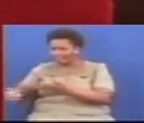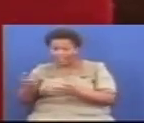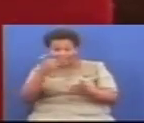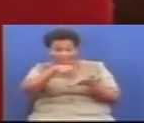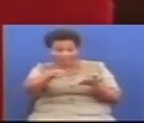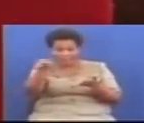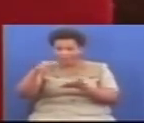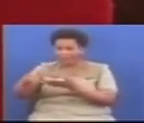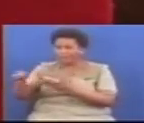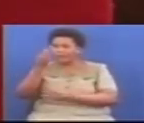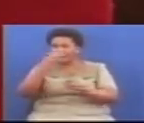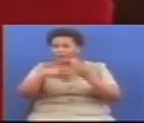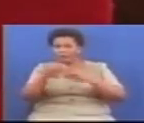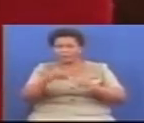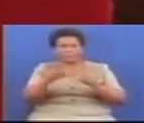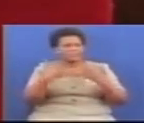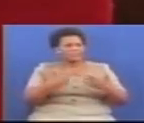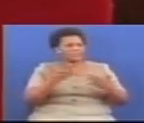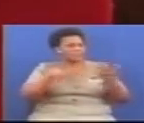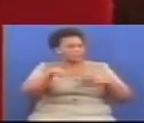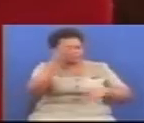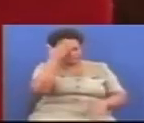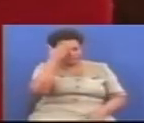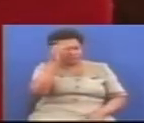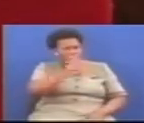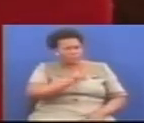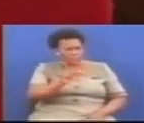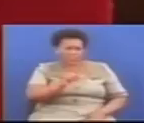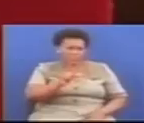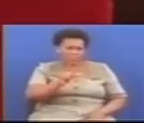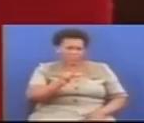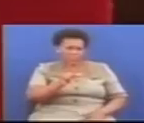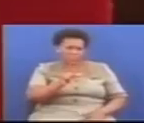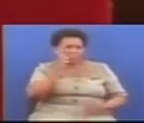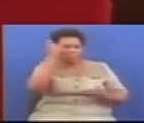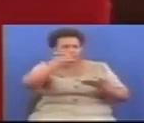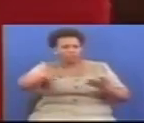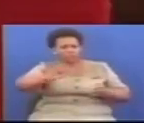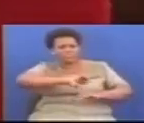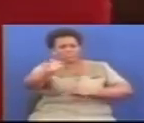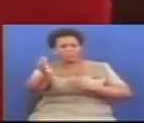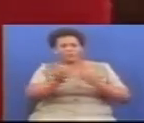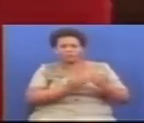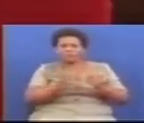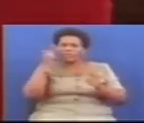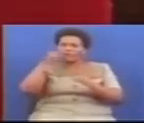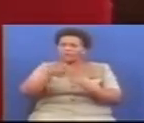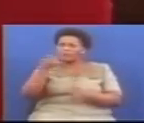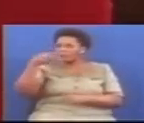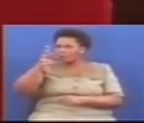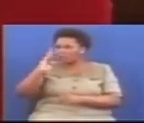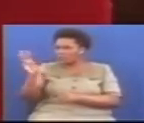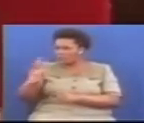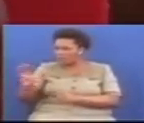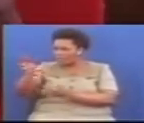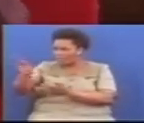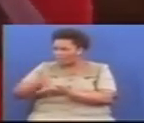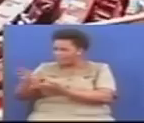Je, serikali ni lini itarudisha kodi hii ili mashauri nyingi ziweze kukusanya na kuwapa posho wenye vitu wa mitaa? Asante